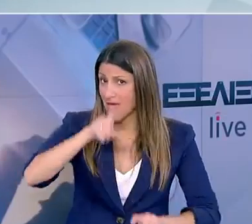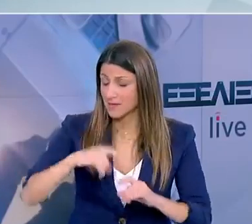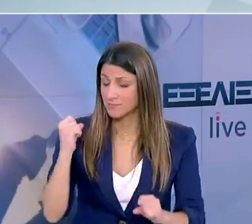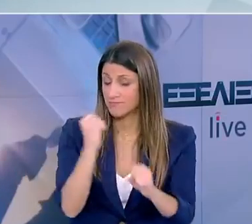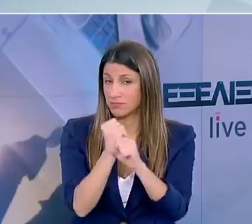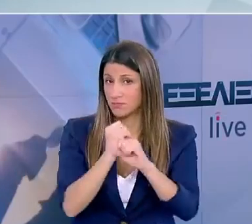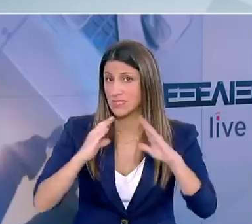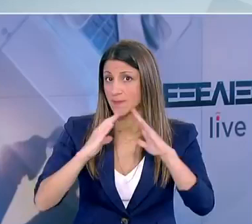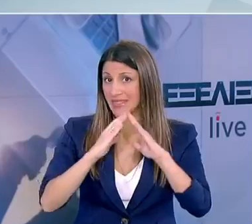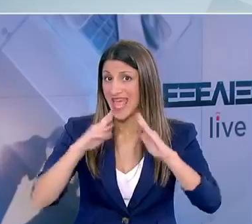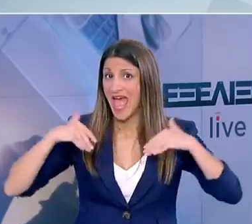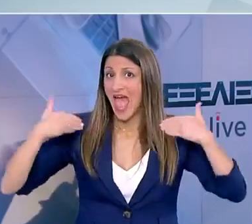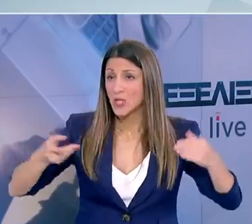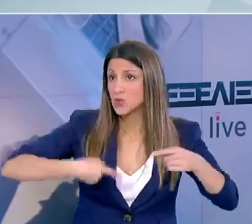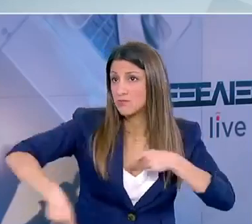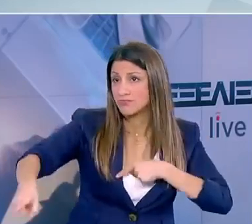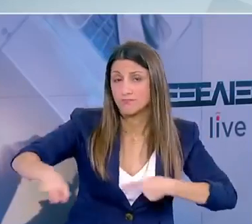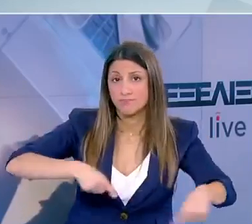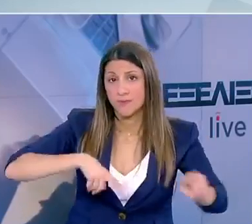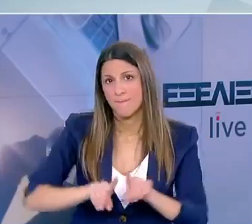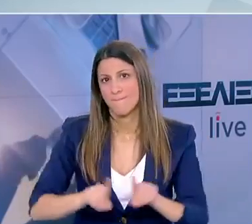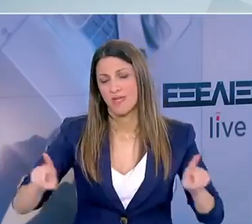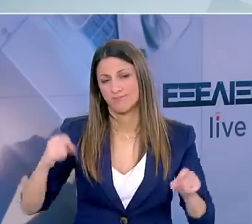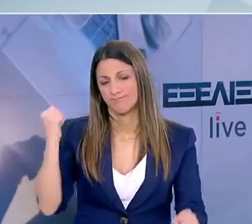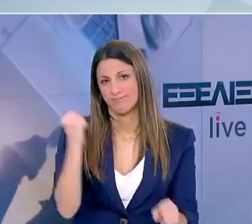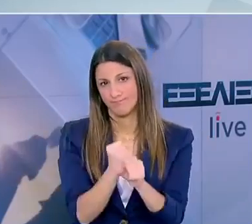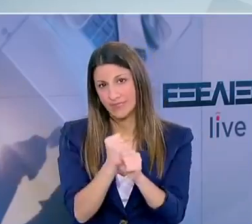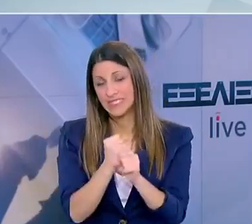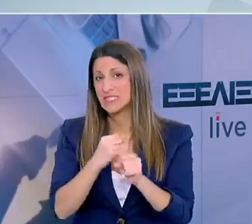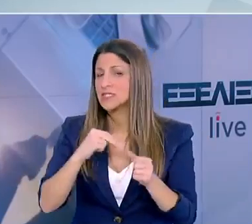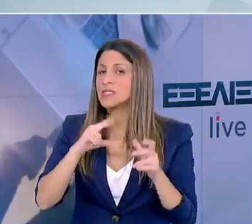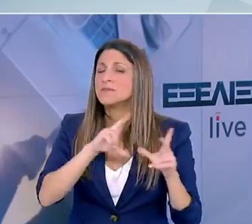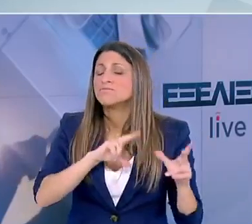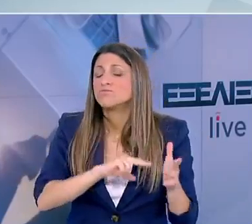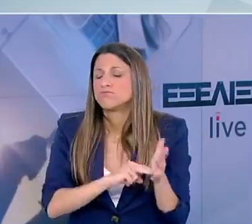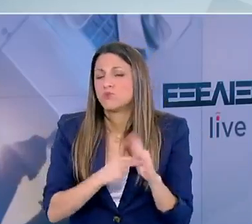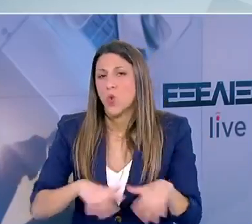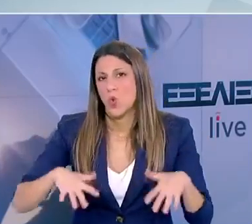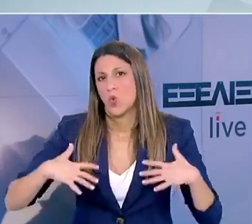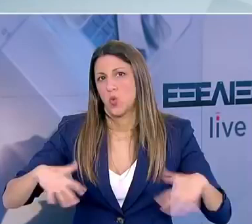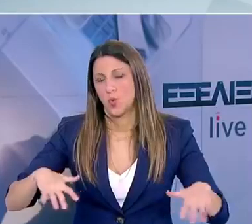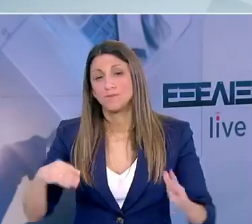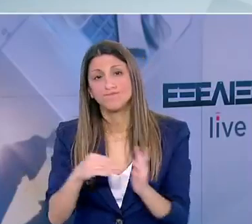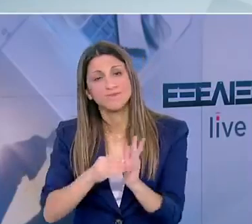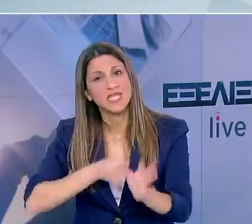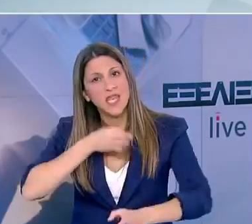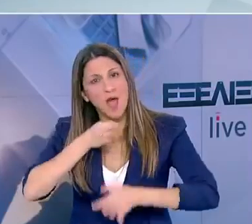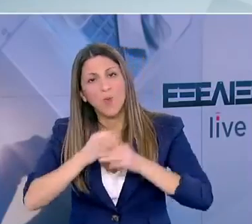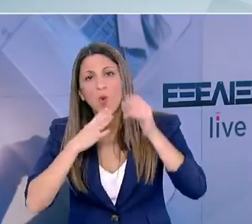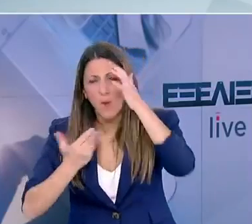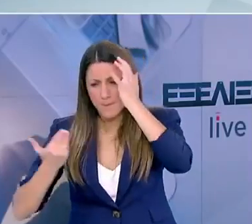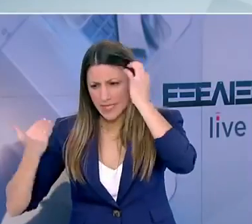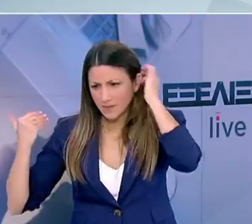κάθε άσκοπη μετακίνηση. Είναι ένα στοίχημα που πρέπει να το κερδίσουμε στην ευρύτερη περιοχή. Θέλω να συμπληρώσω, διότι λίγο